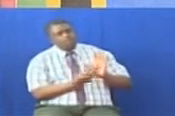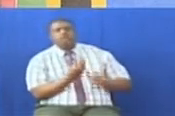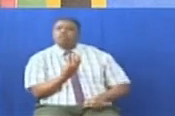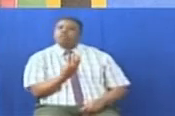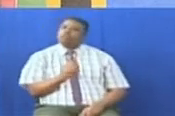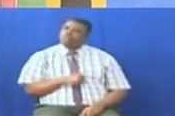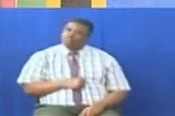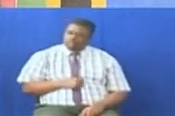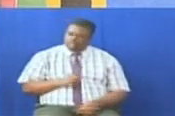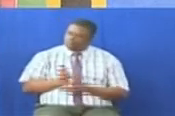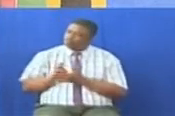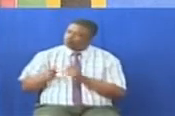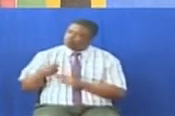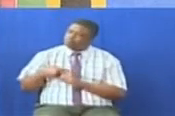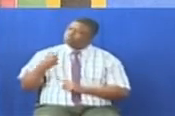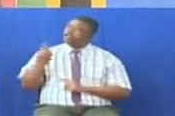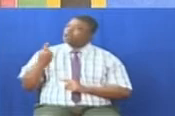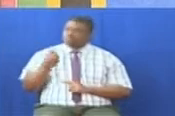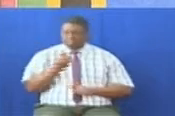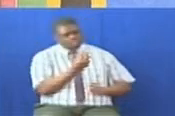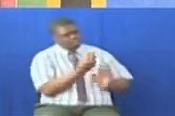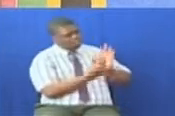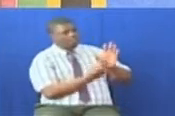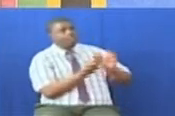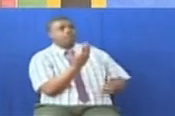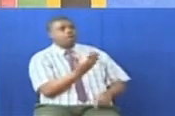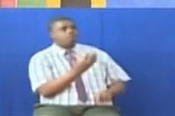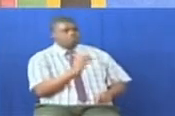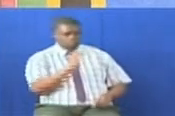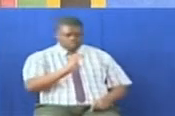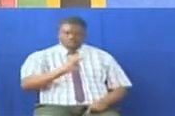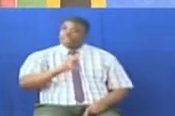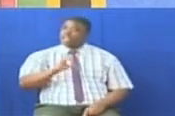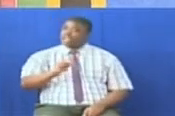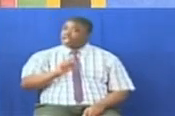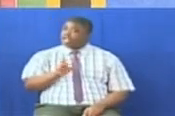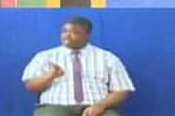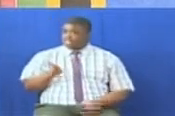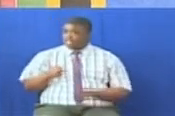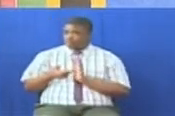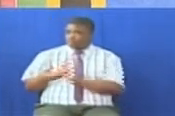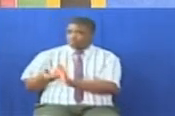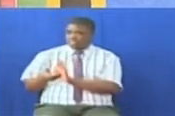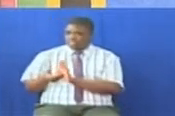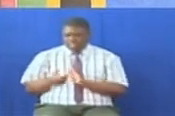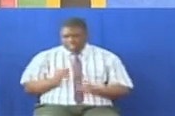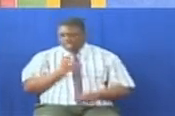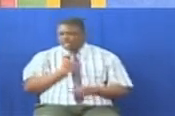halmashauri za wilaya 185. Lakini CAG anatuonyesha katika halmashauri 74 tu